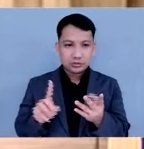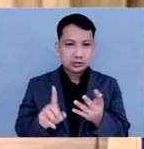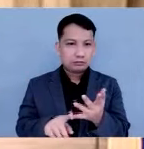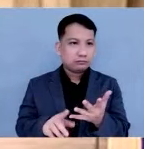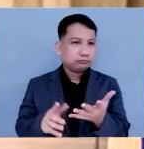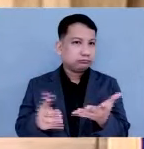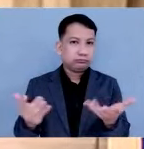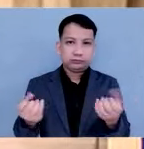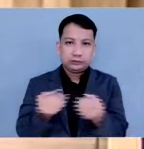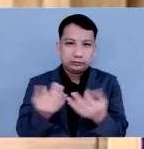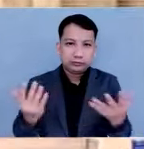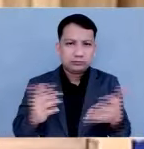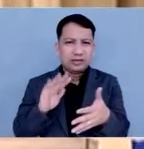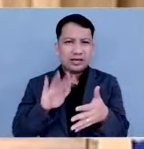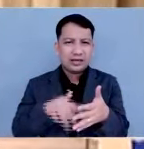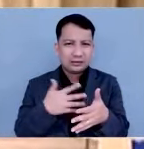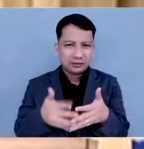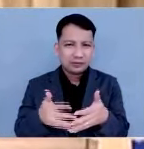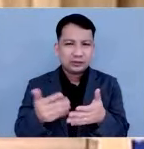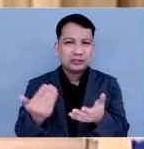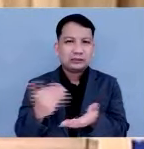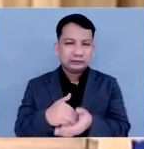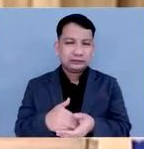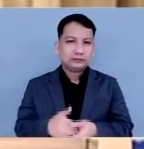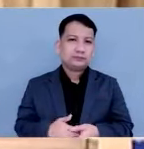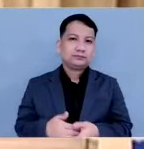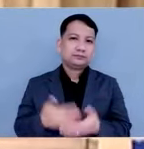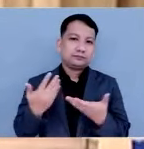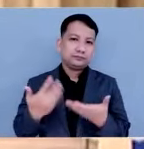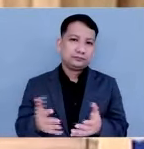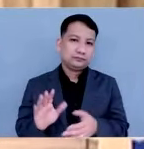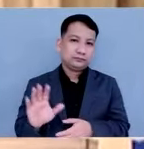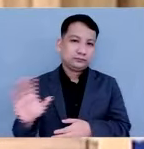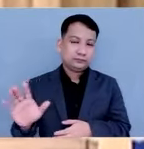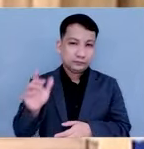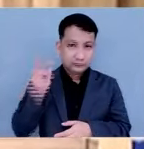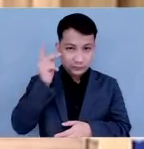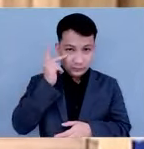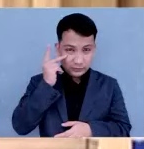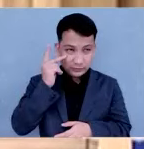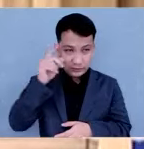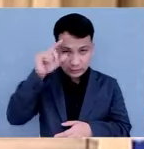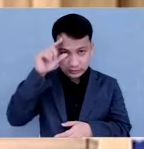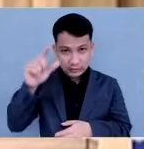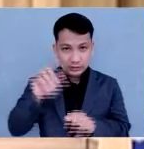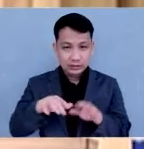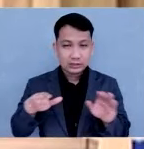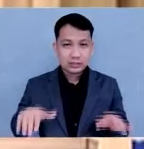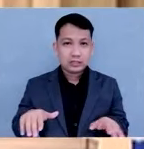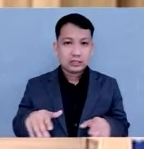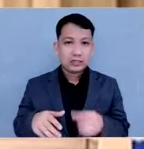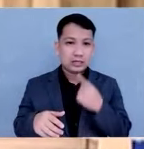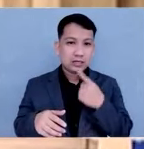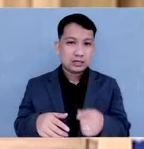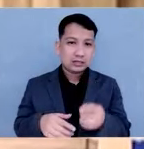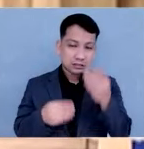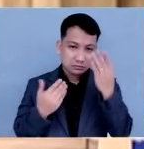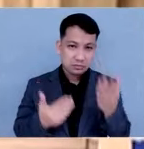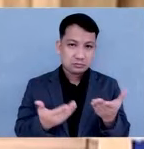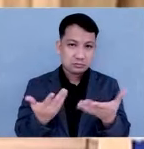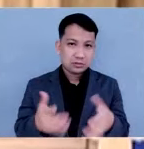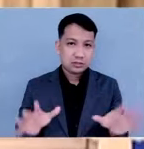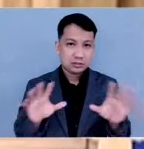at paulit-ulit. Pagkatapos gamitin di umano ni Pastor Kibuloy itong mga bata, ang sinasabi sa kanila ay